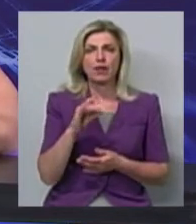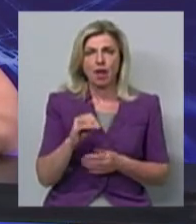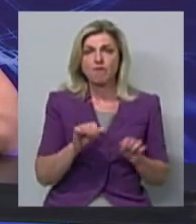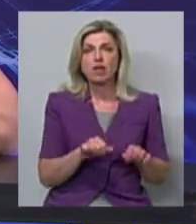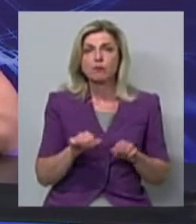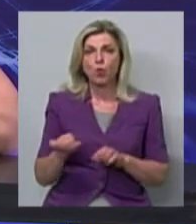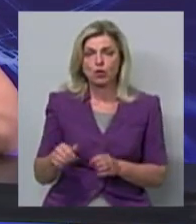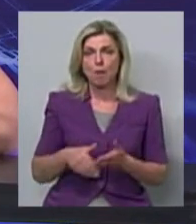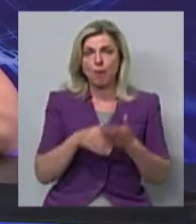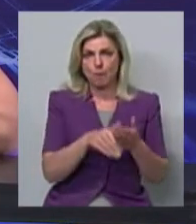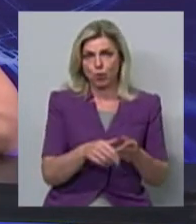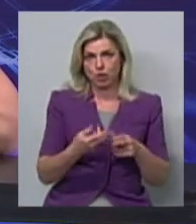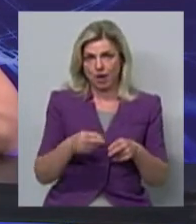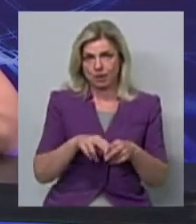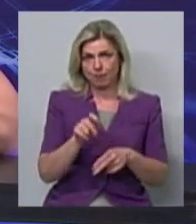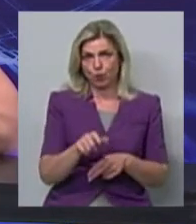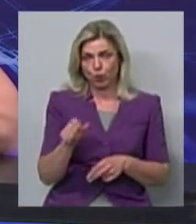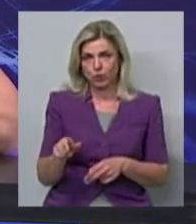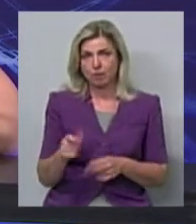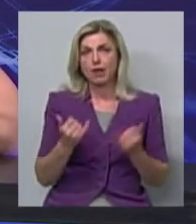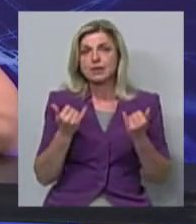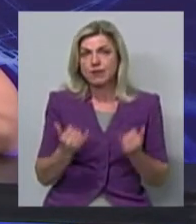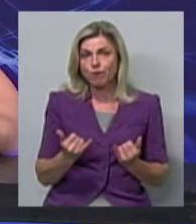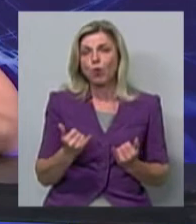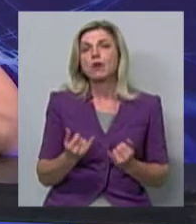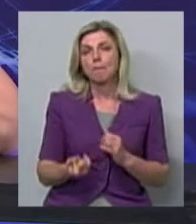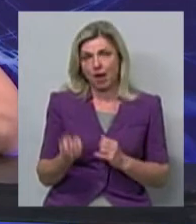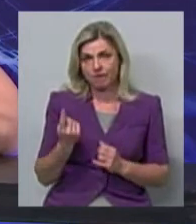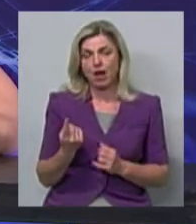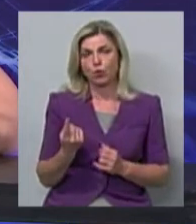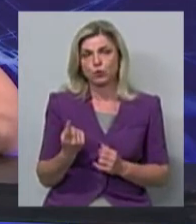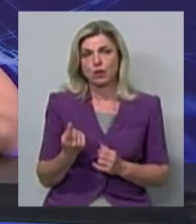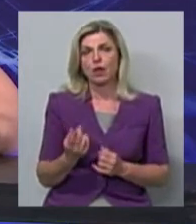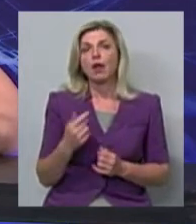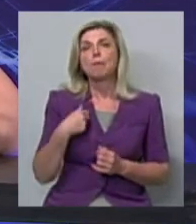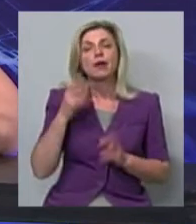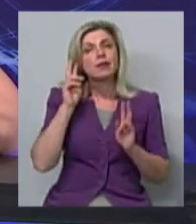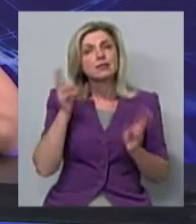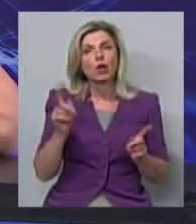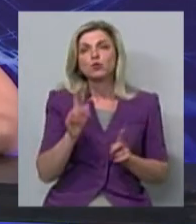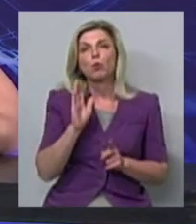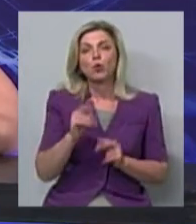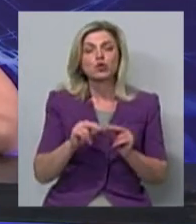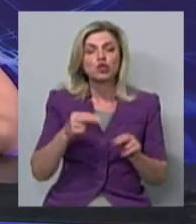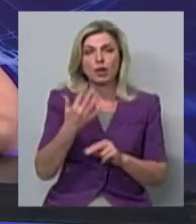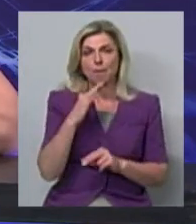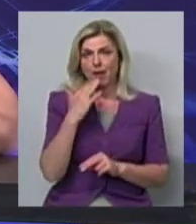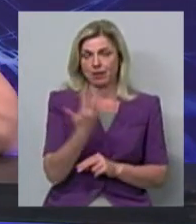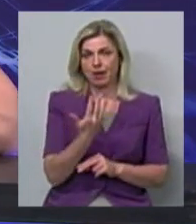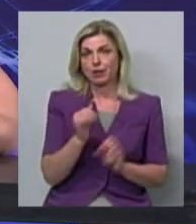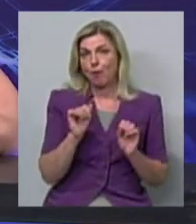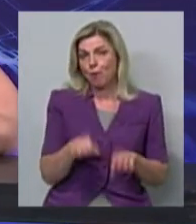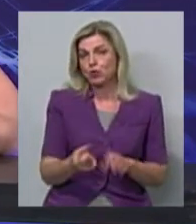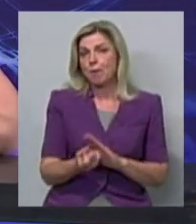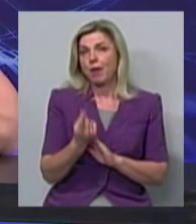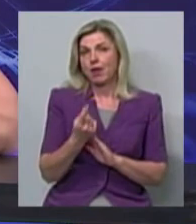Но они на сегодняшний день появляются. И мы не знаем, что будет через 5 лет. А может быть, появится такой препарат, и